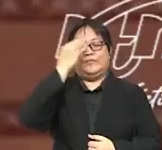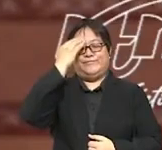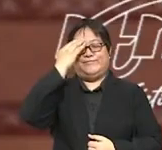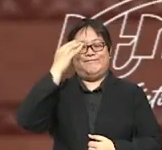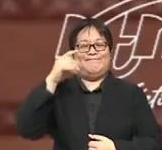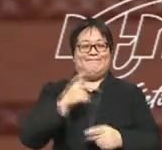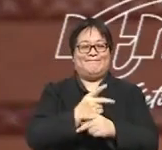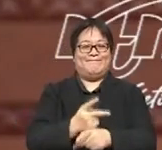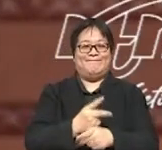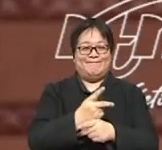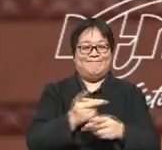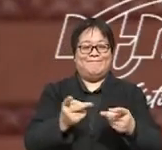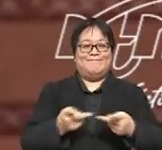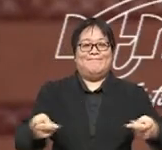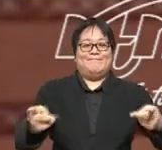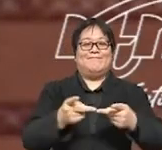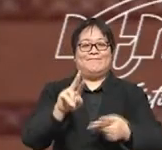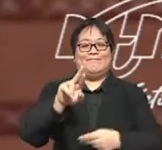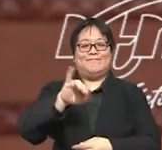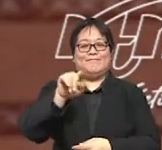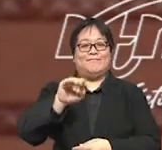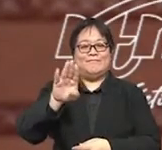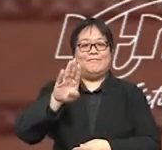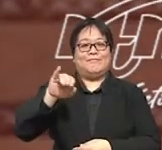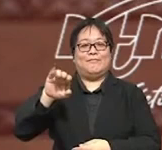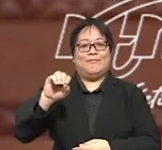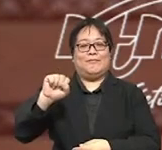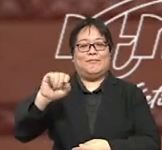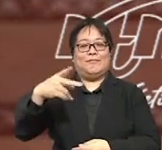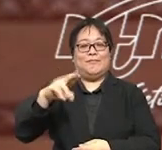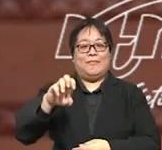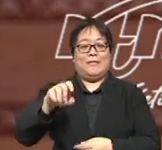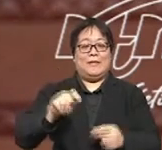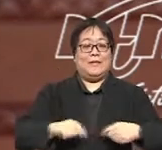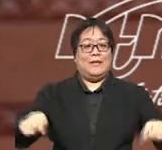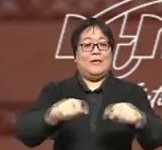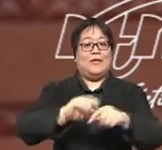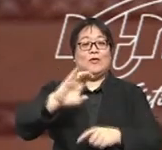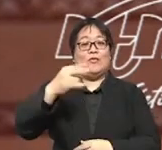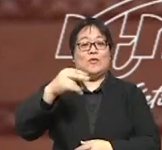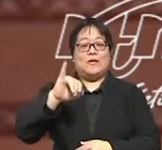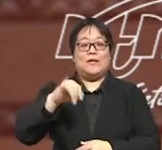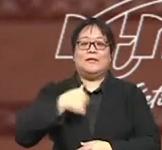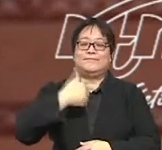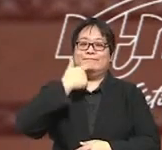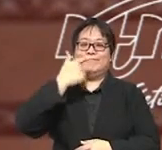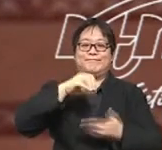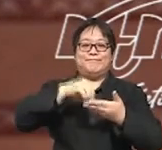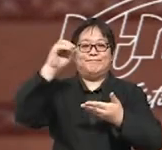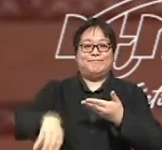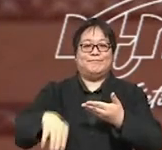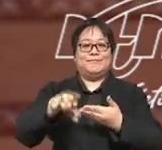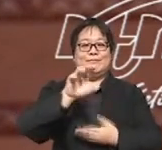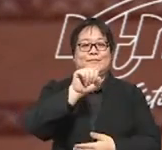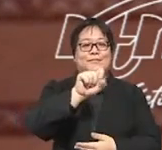berkenaan dengan keadaan izfile spero dikasih sini ini dan kita juga tidak mahu Yeti Didi liste De paredes ko